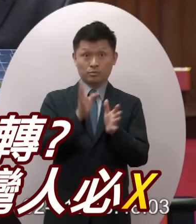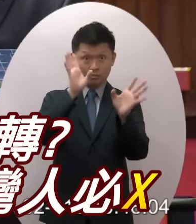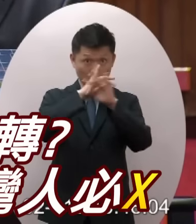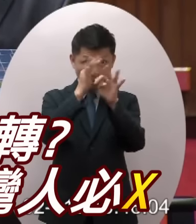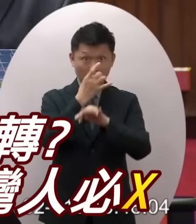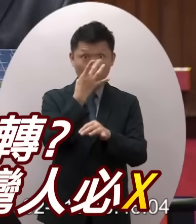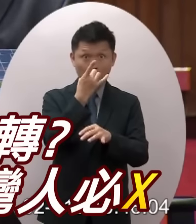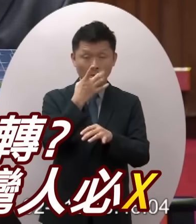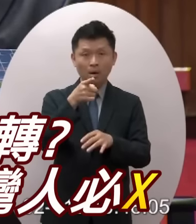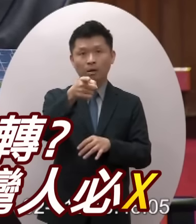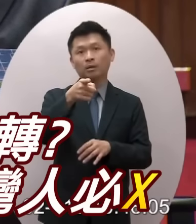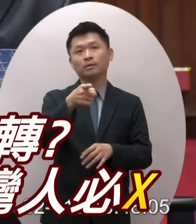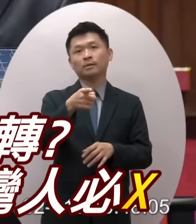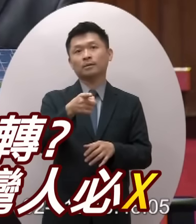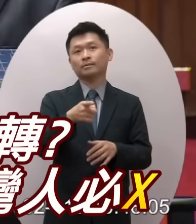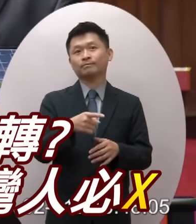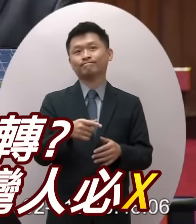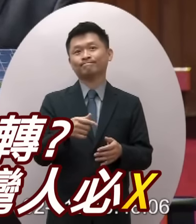伊包起来。